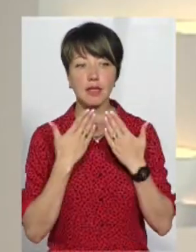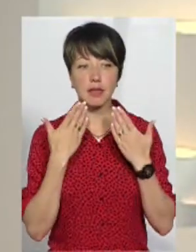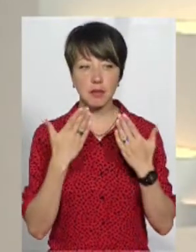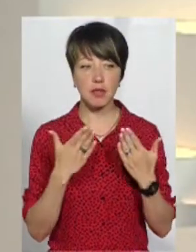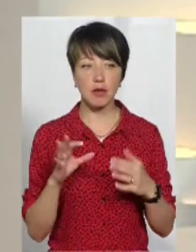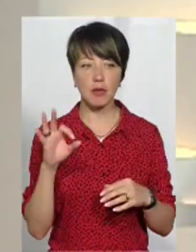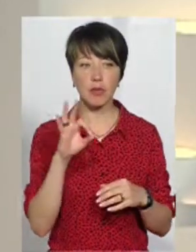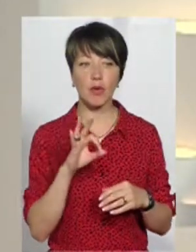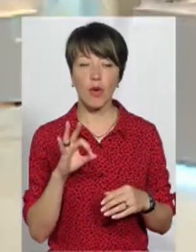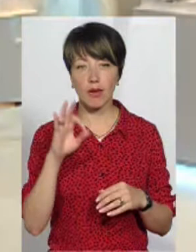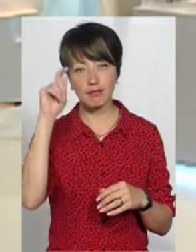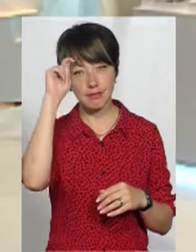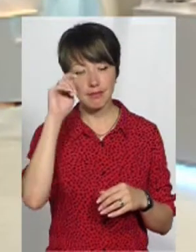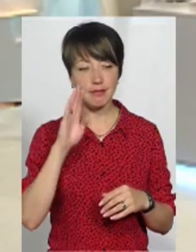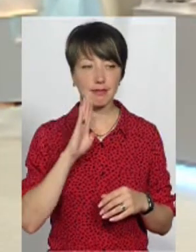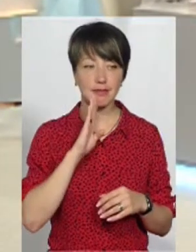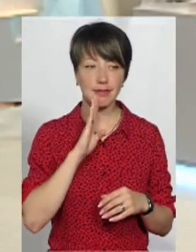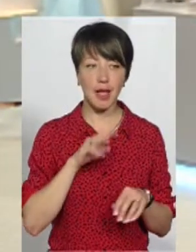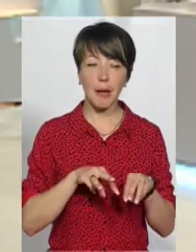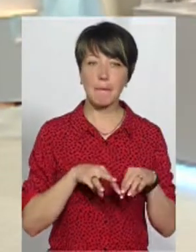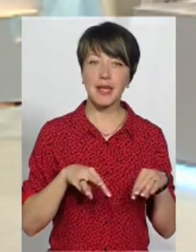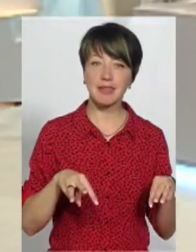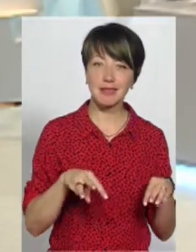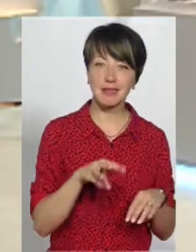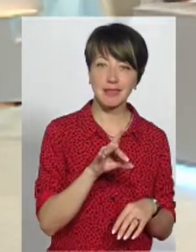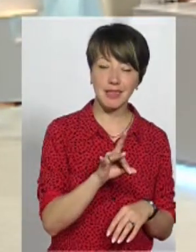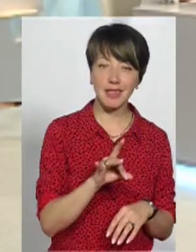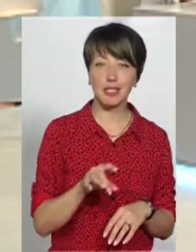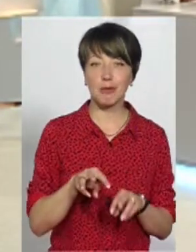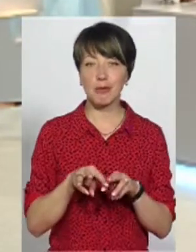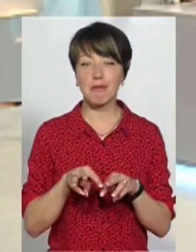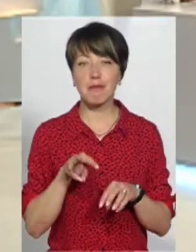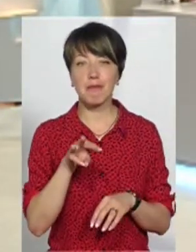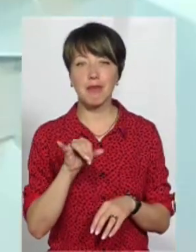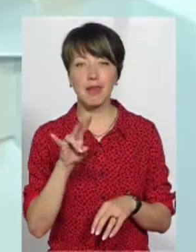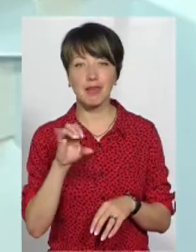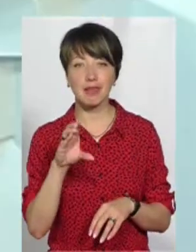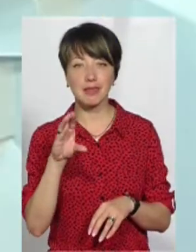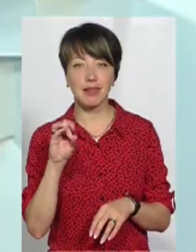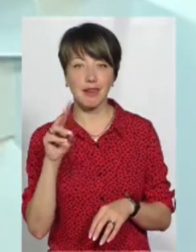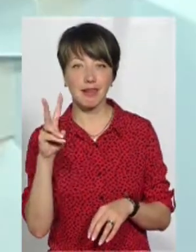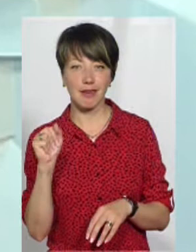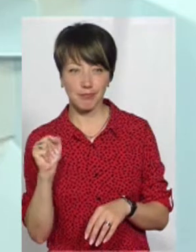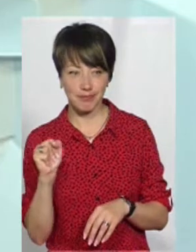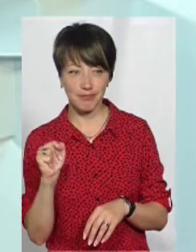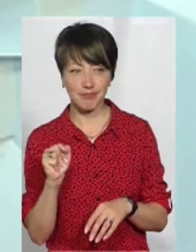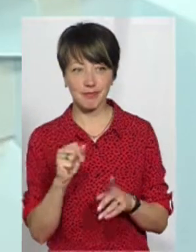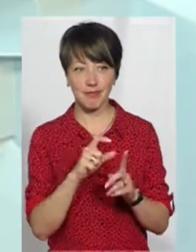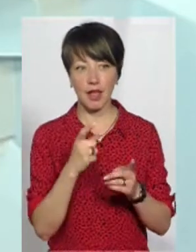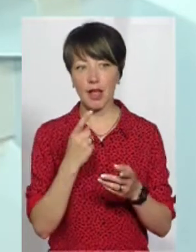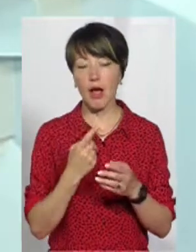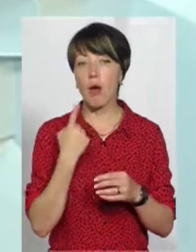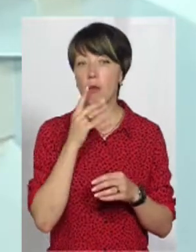стосовно фемінітивів, міністр чи міністерка, якщо стосується вас? Мова продемонструє, можна